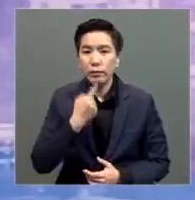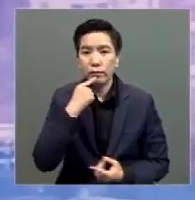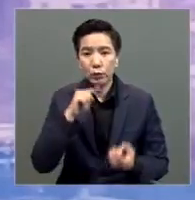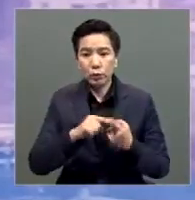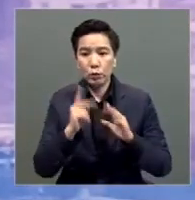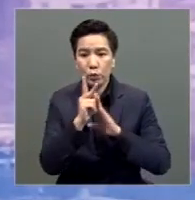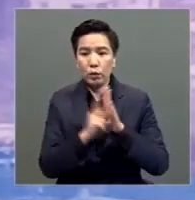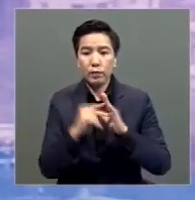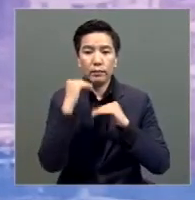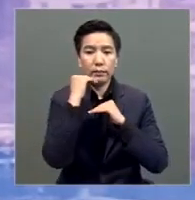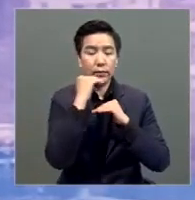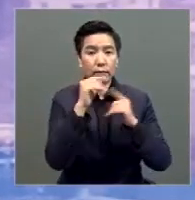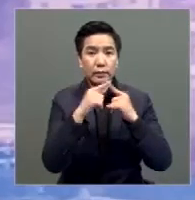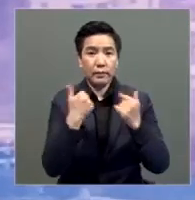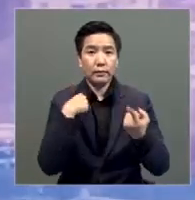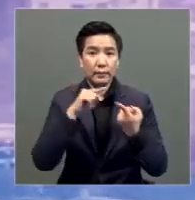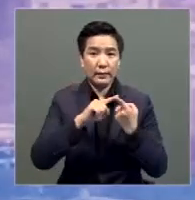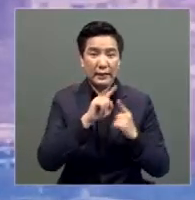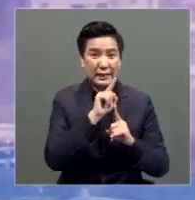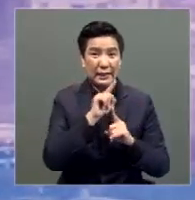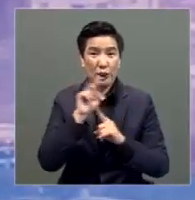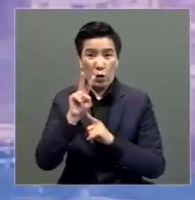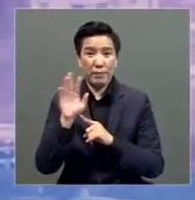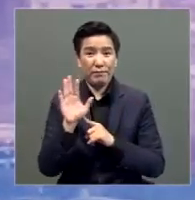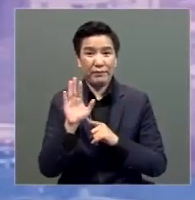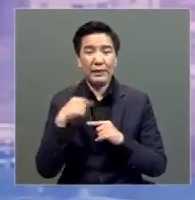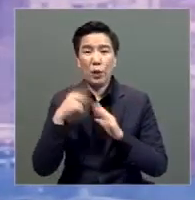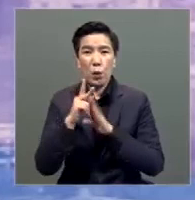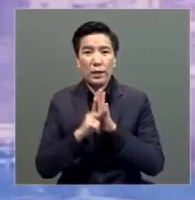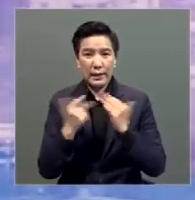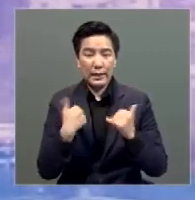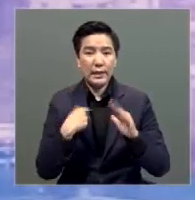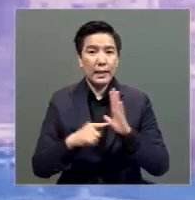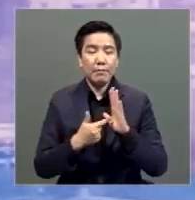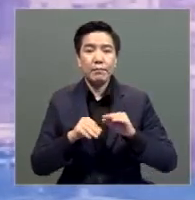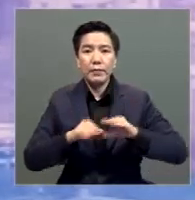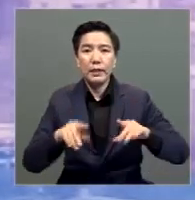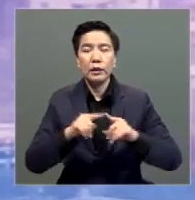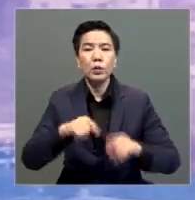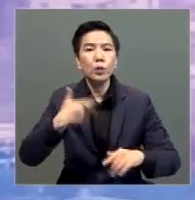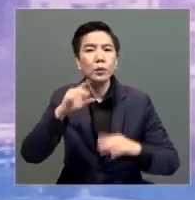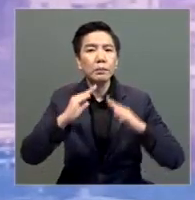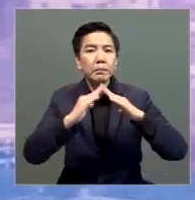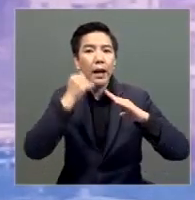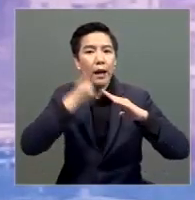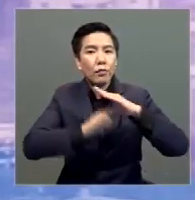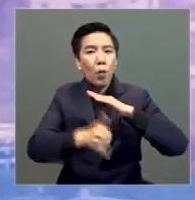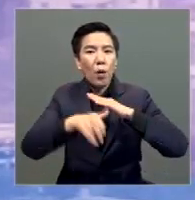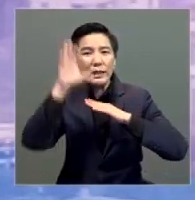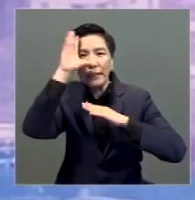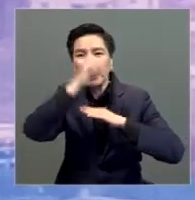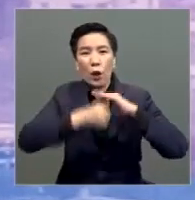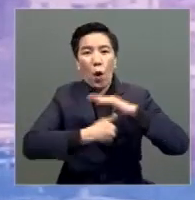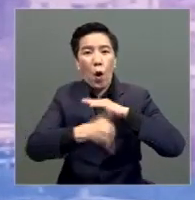เรื่องข้อกำหนดฉบับที่2ที่ออกใหม่และมีผลใช้บังคับวันนี้ซึ่งพูดเรื่องเคอร์ฟิว